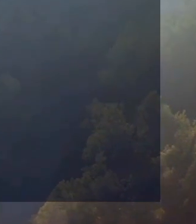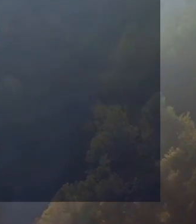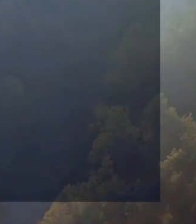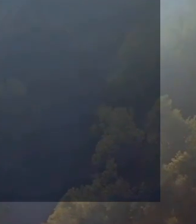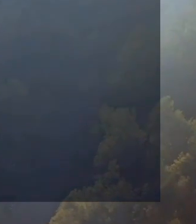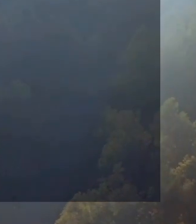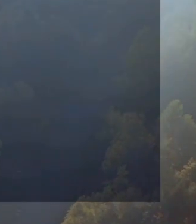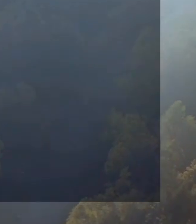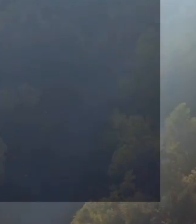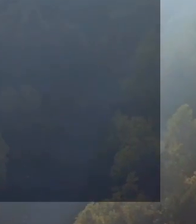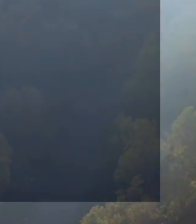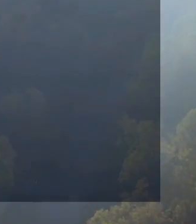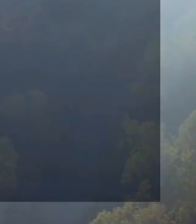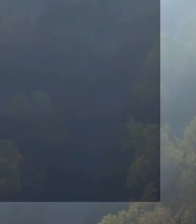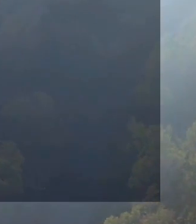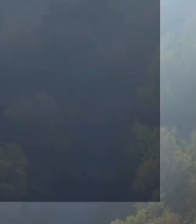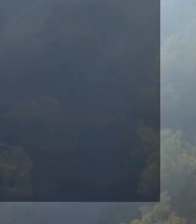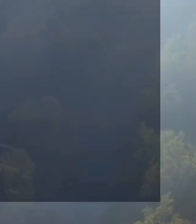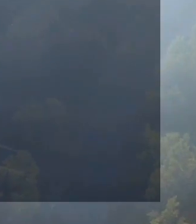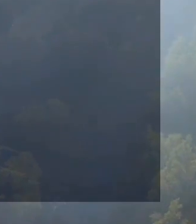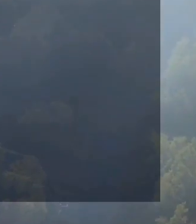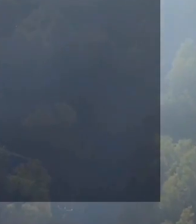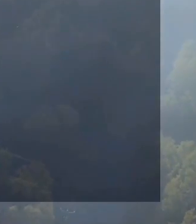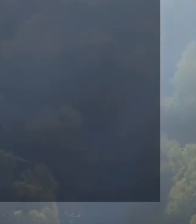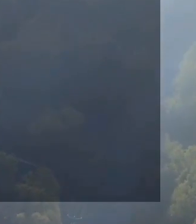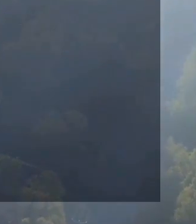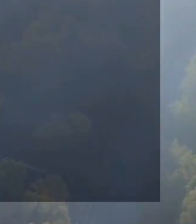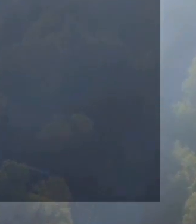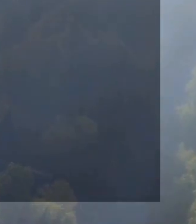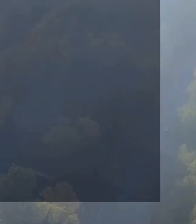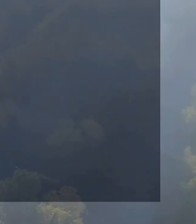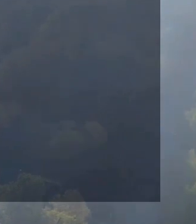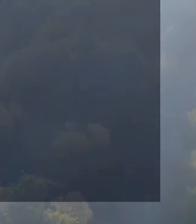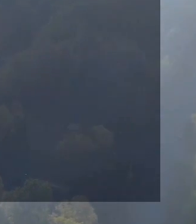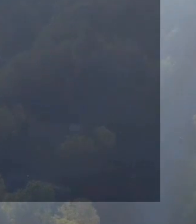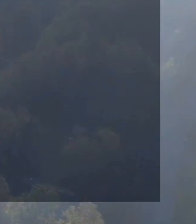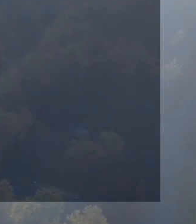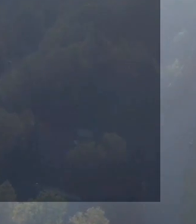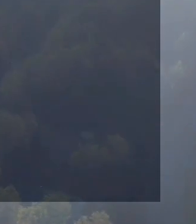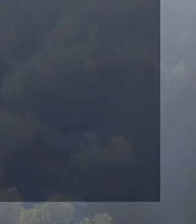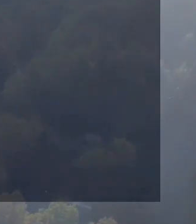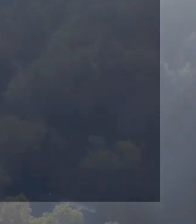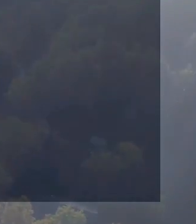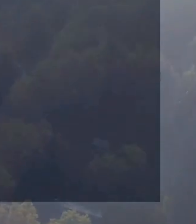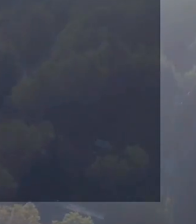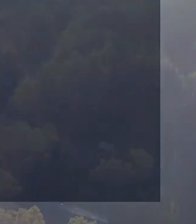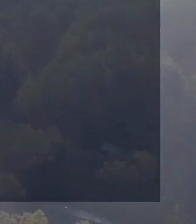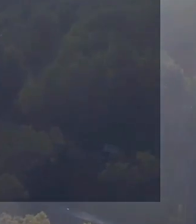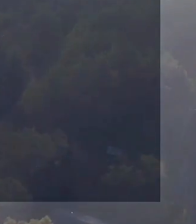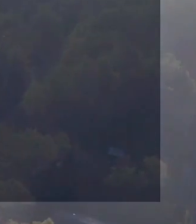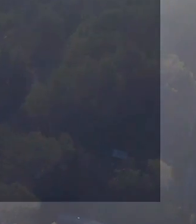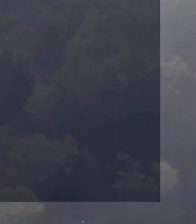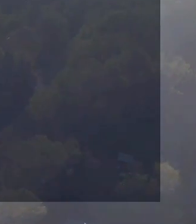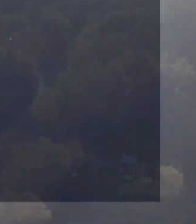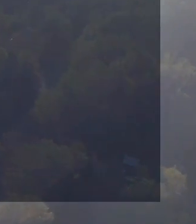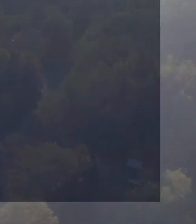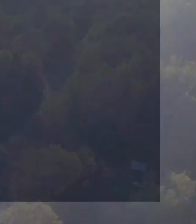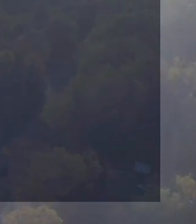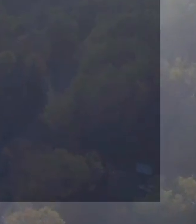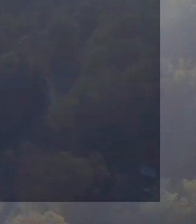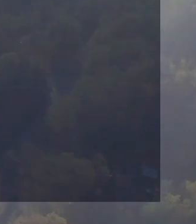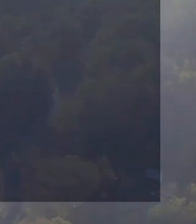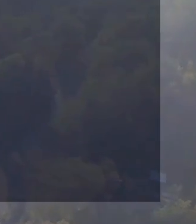오늘 우리에게 주시는 하나님의 말씀은 고린도전서 16장 13절에서 24절 말씀입니다.